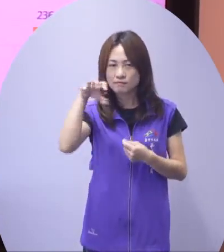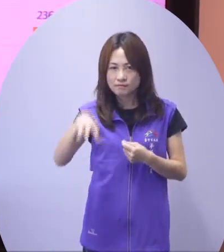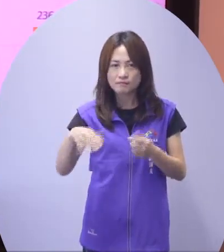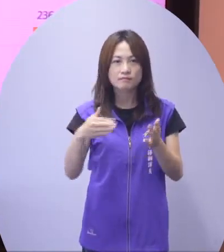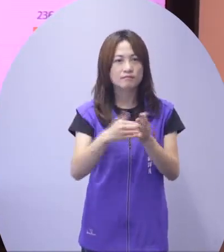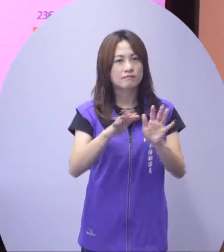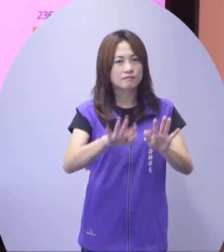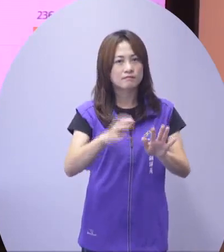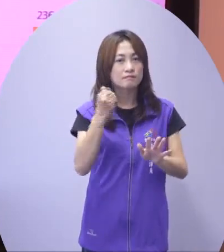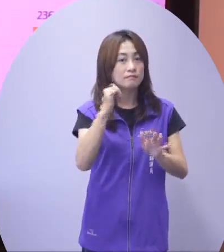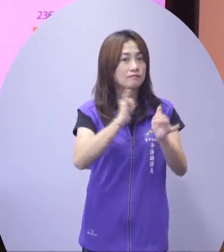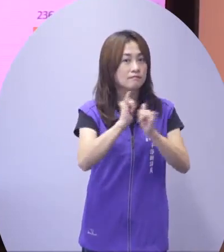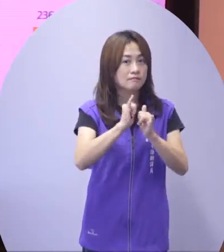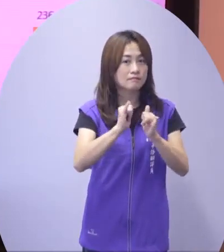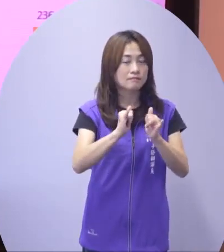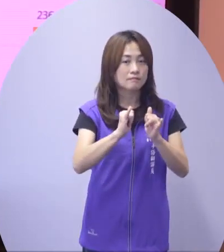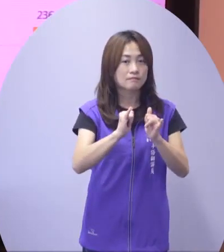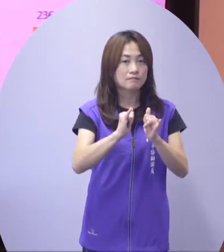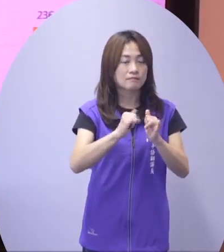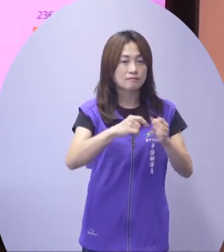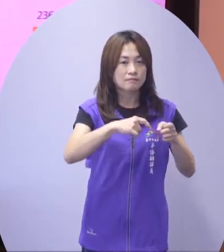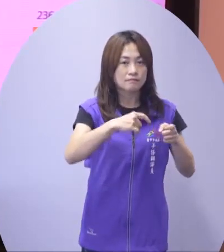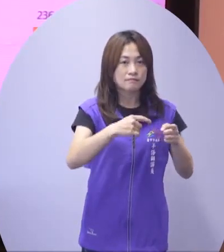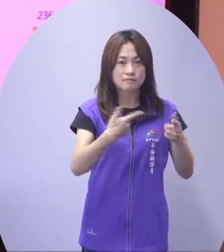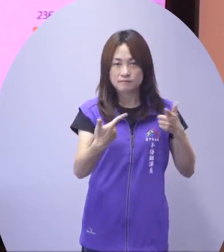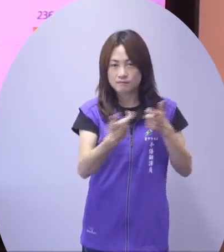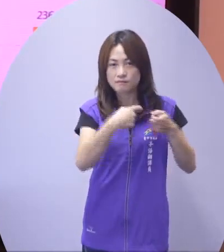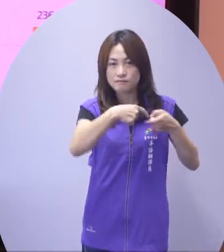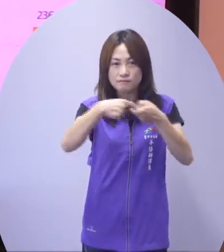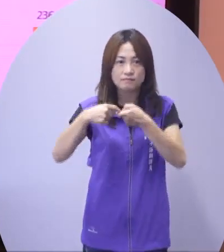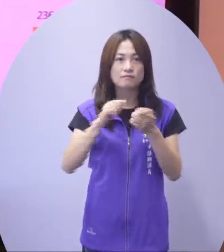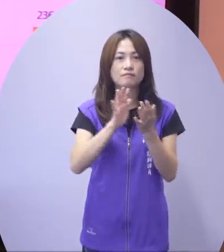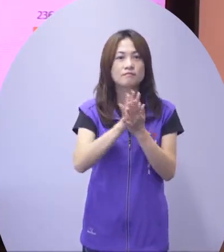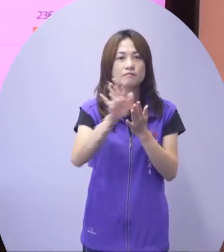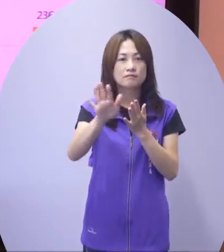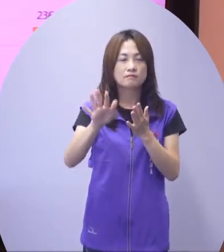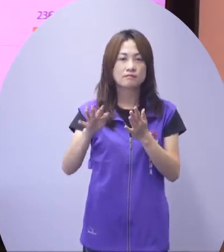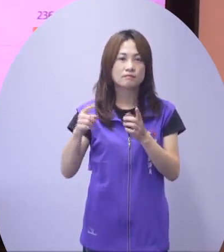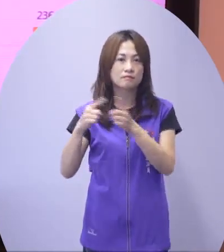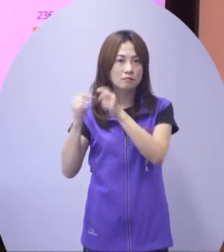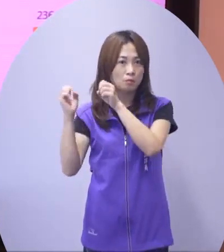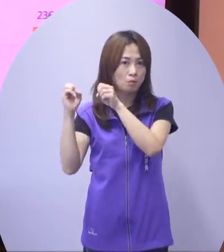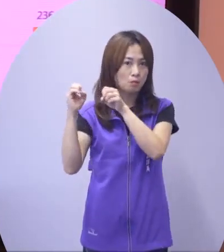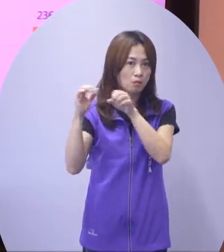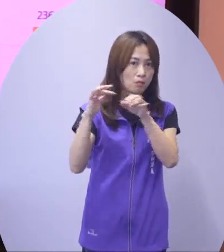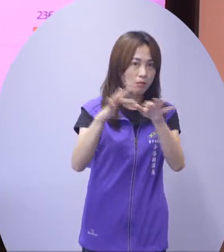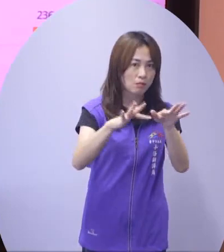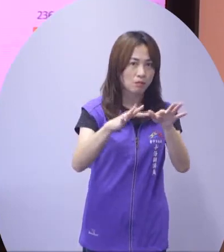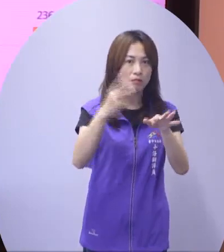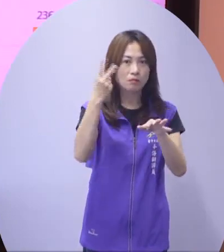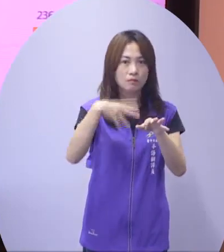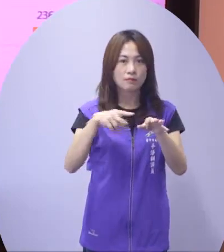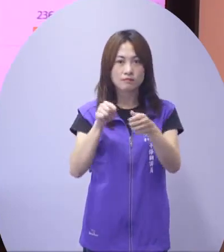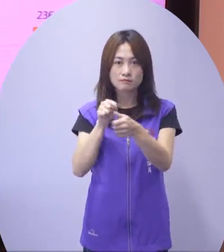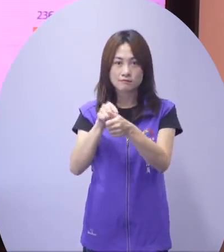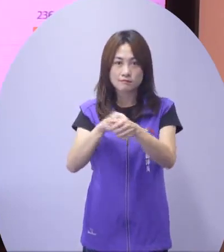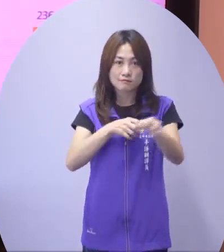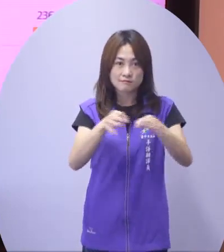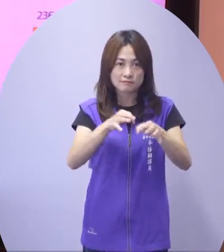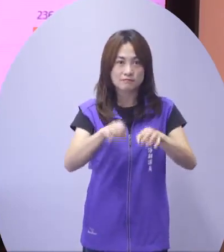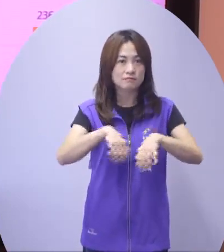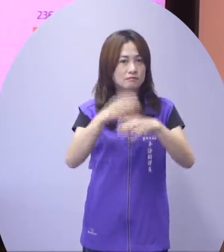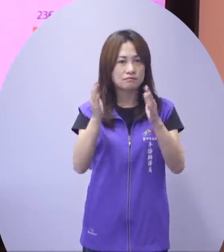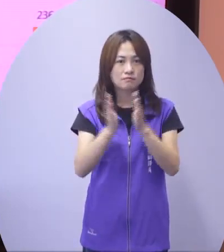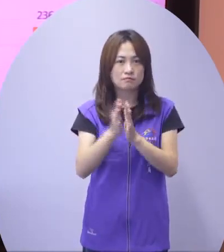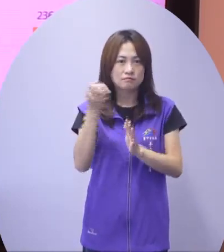一结合一合体之后呢，马上我们的观光人次的部分以及我们的观光产值的部分都创新